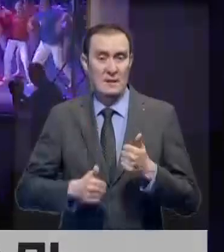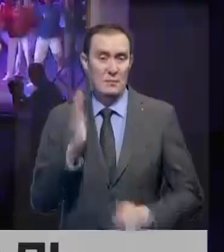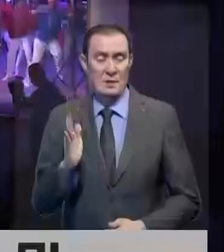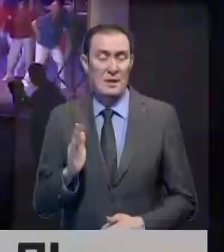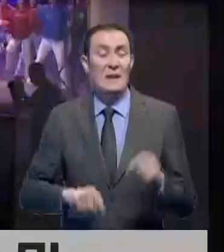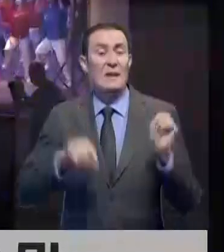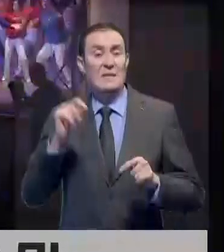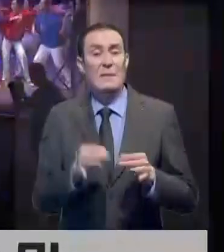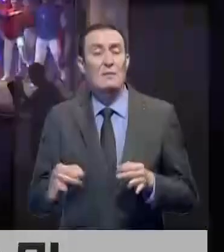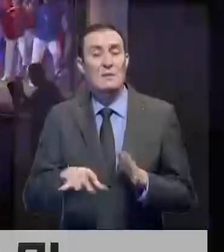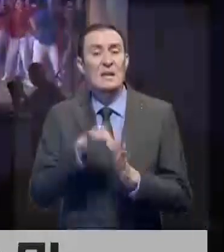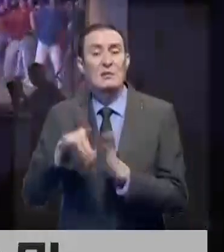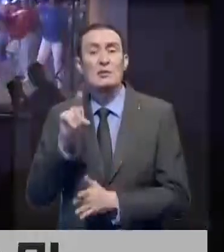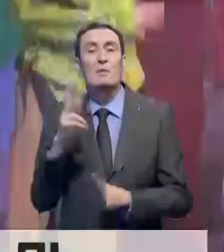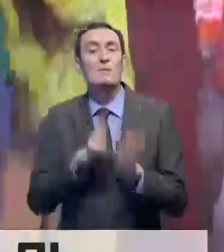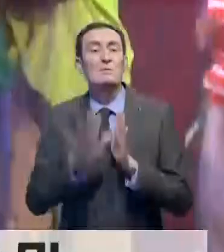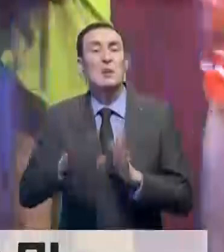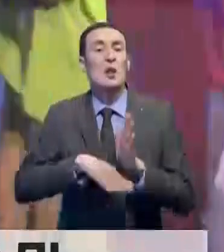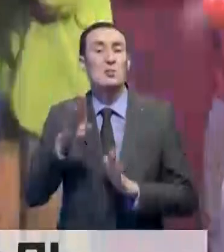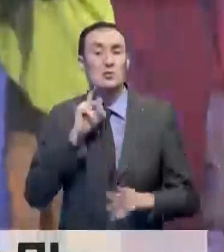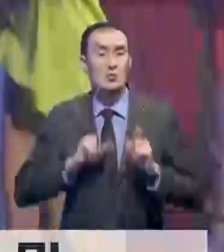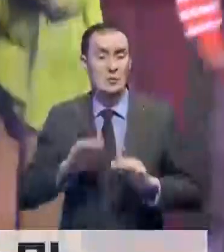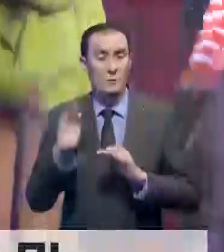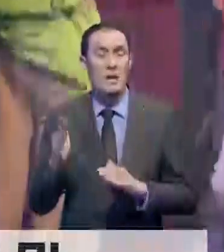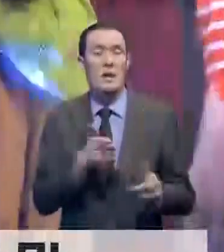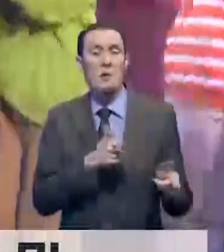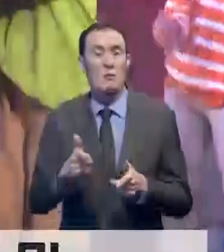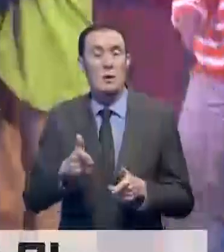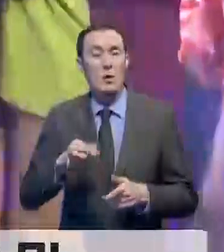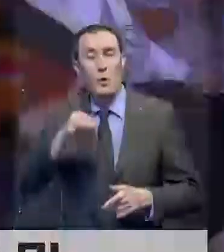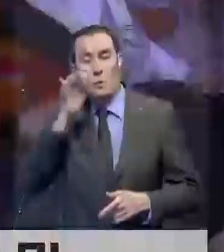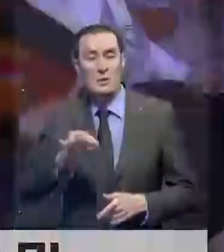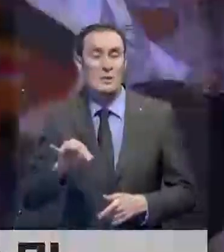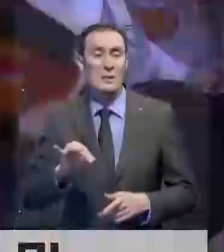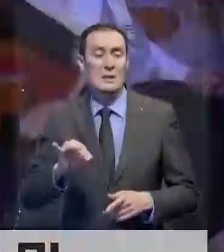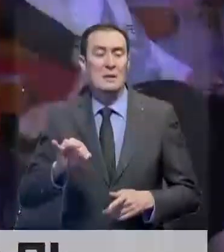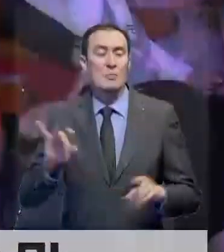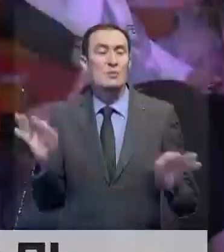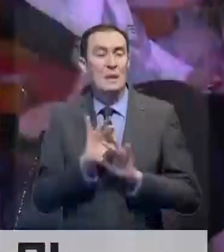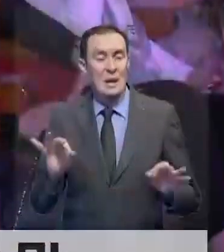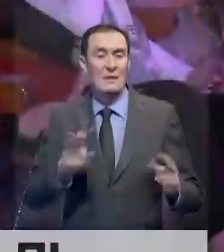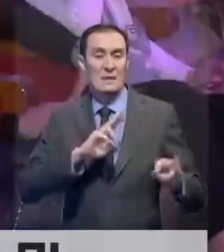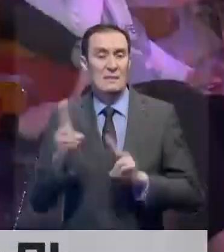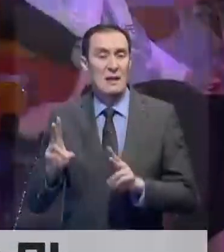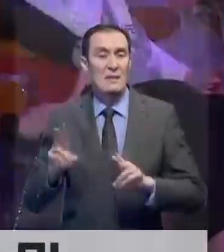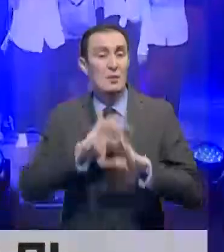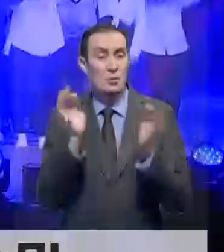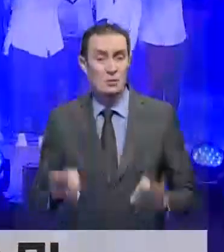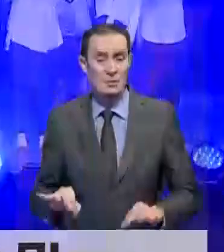На фестиваль в области отобрали 185 лучших студентов. Их готовили профессиональные и признанные звезды музыкального и танцевального